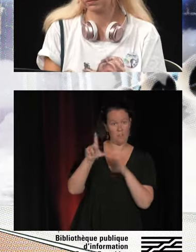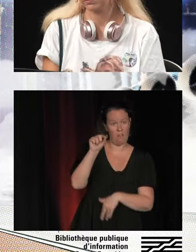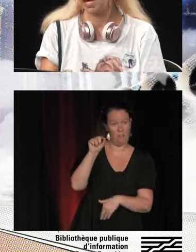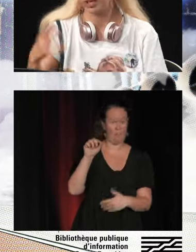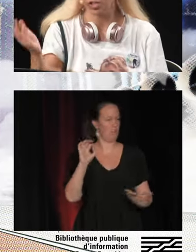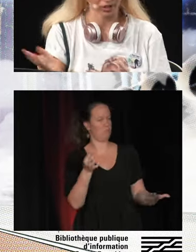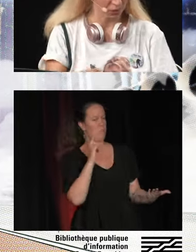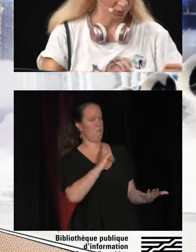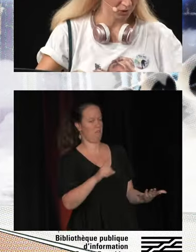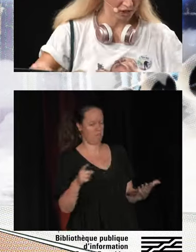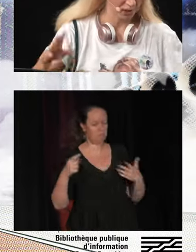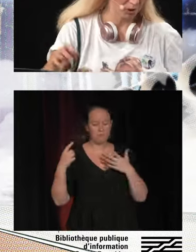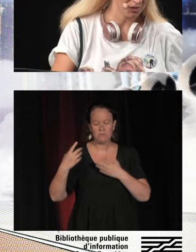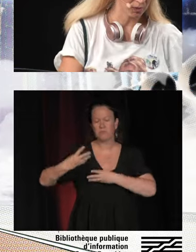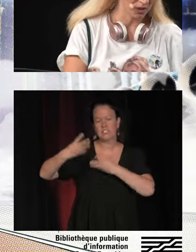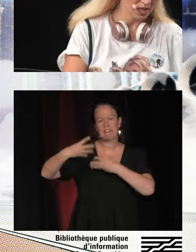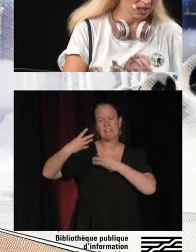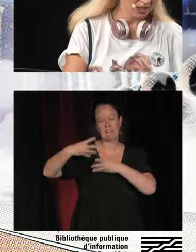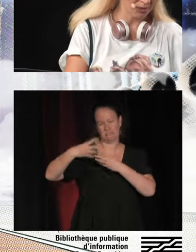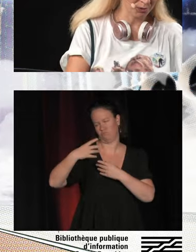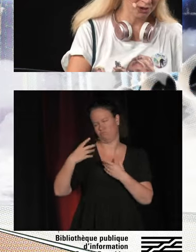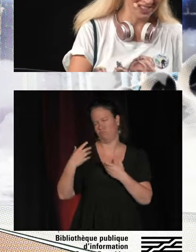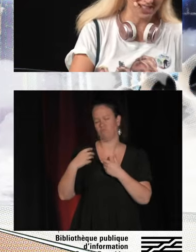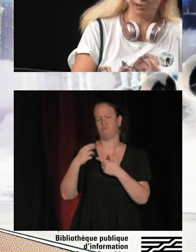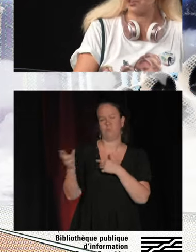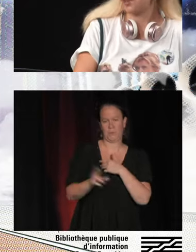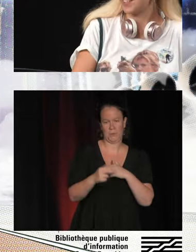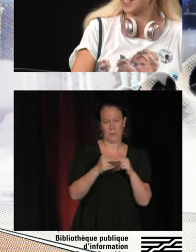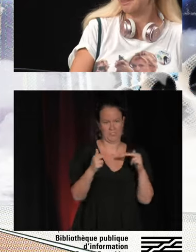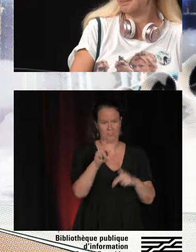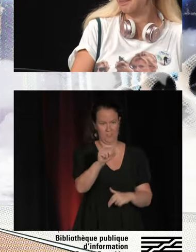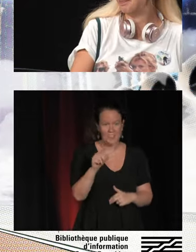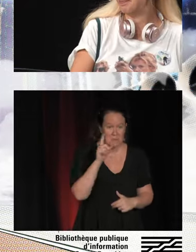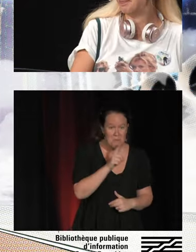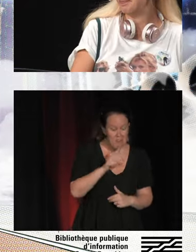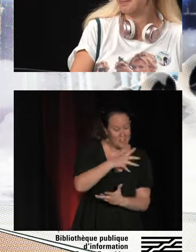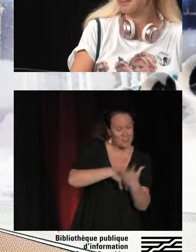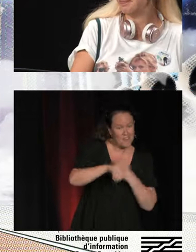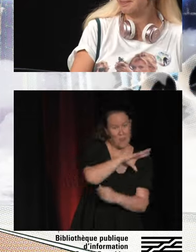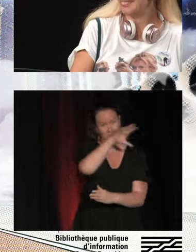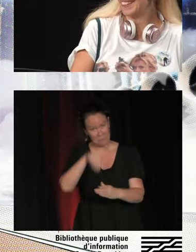Ah bah oui. Bah après le générique, on peut... Le générique dure un petit moment. Question du chat, à quand le chauffeur Tintin?